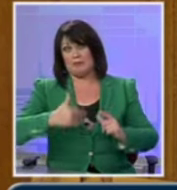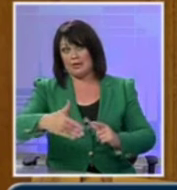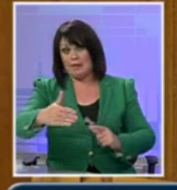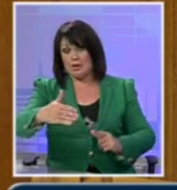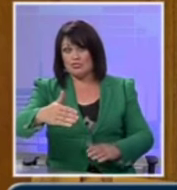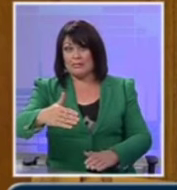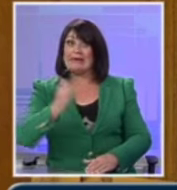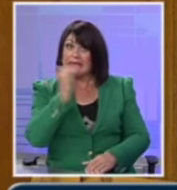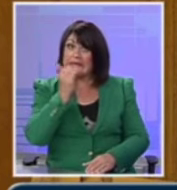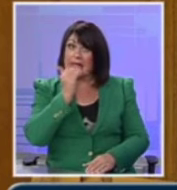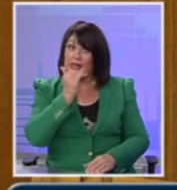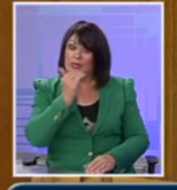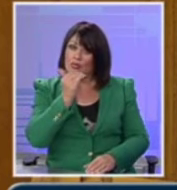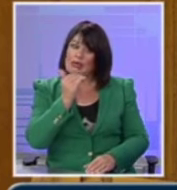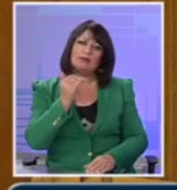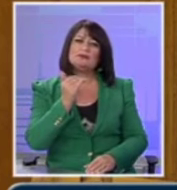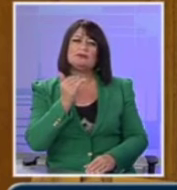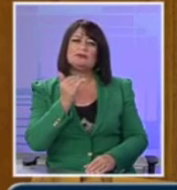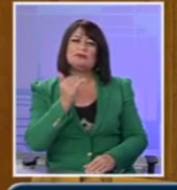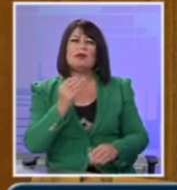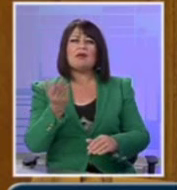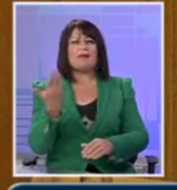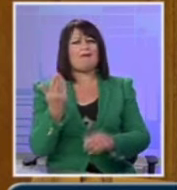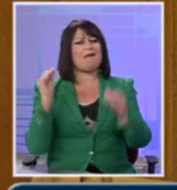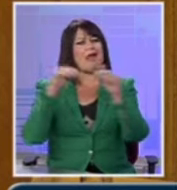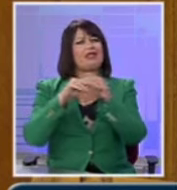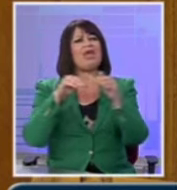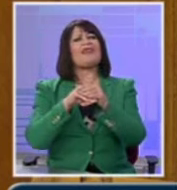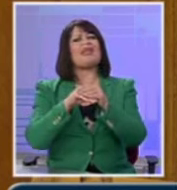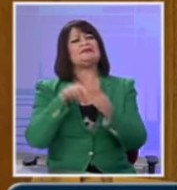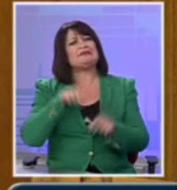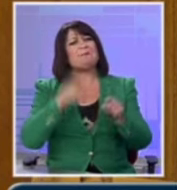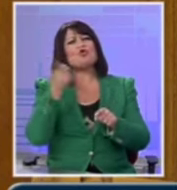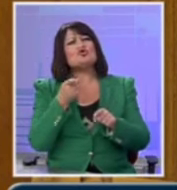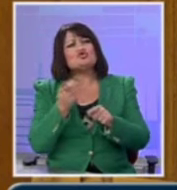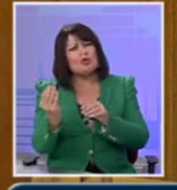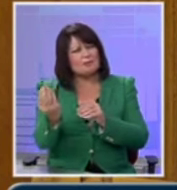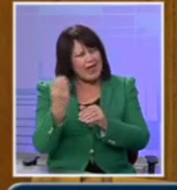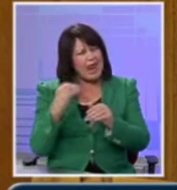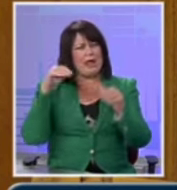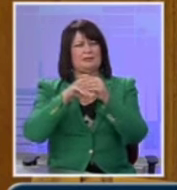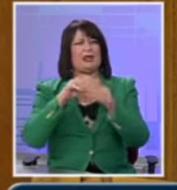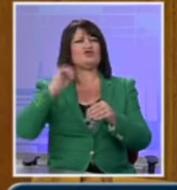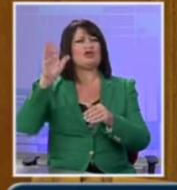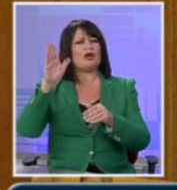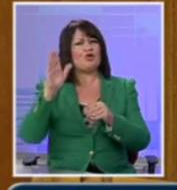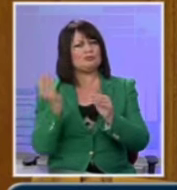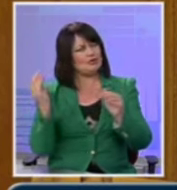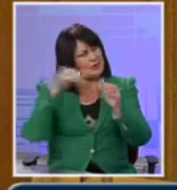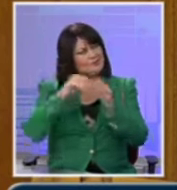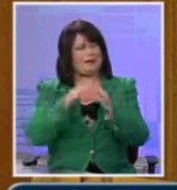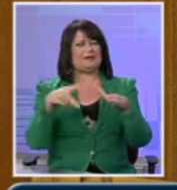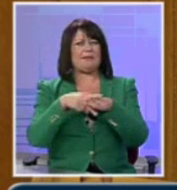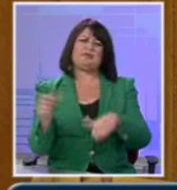την επιτάχυση της επιστροφής των καταθέσεων ή μέρους των καταθέσεων που έχουν αποσυρθεί από τις